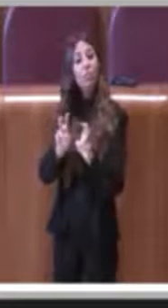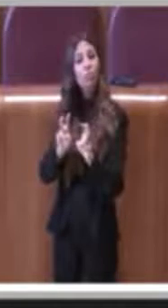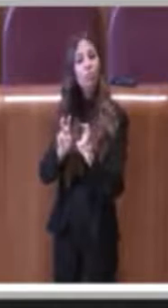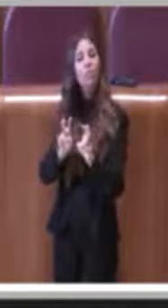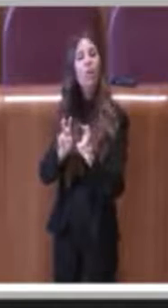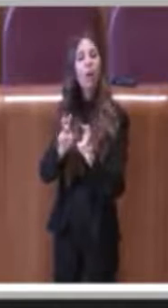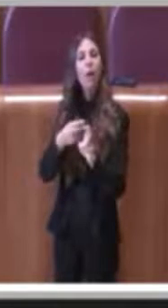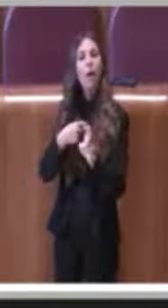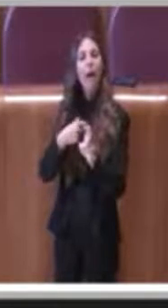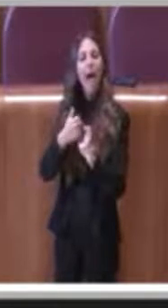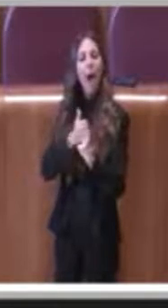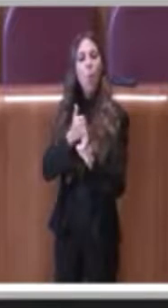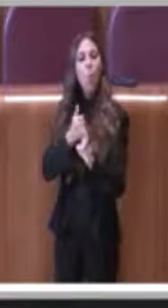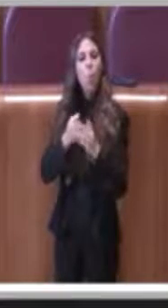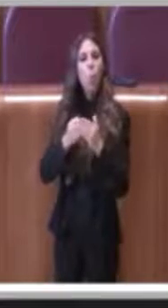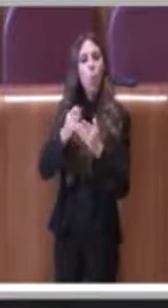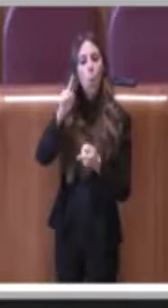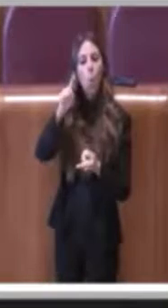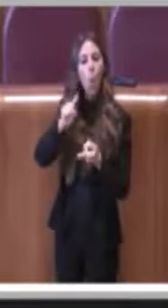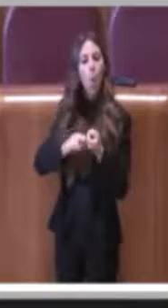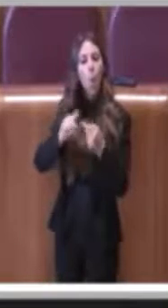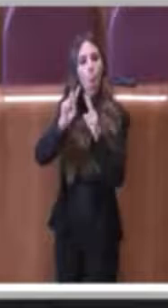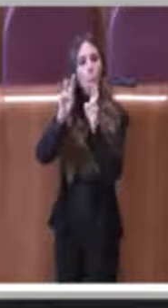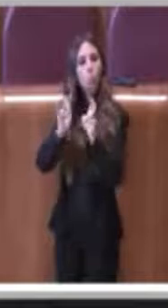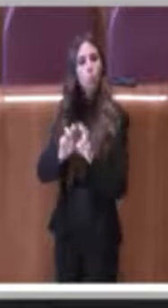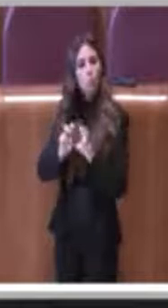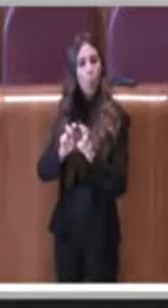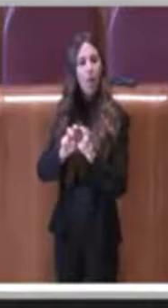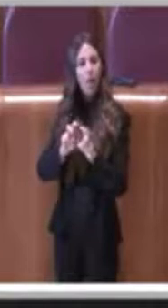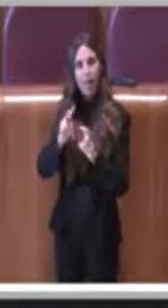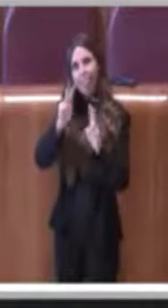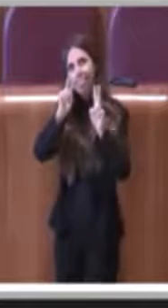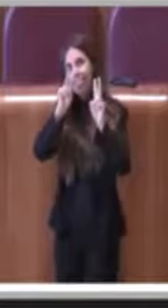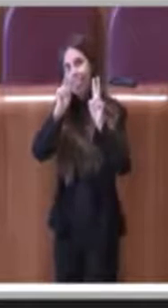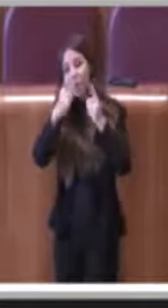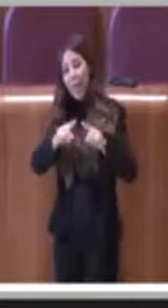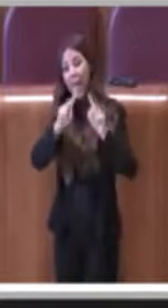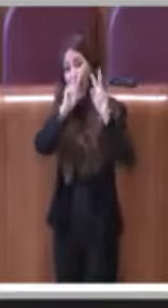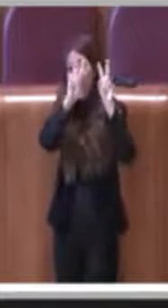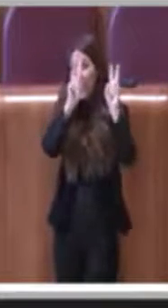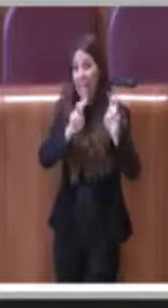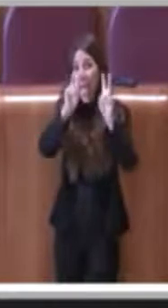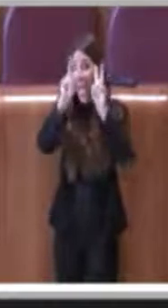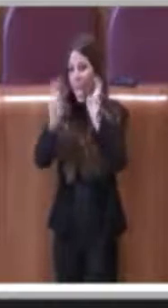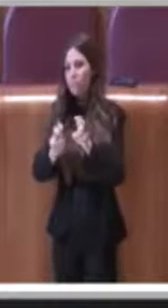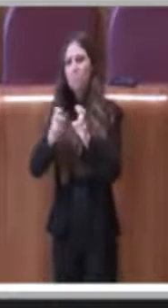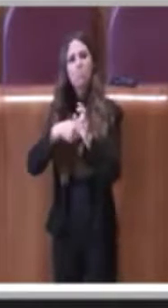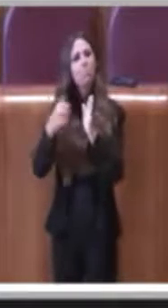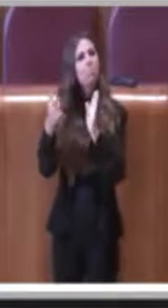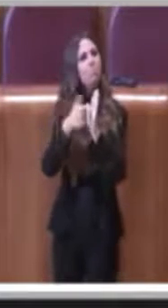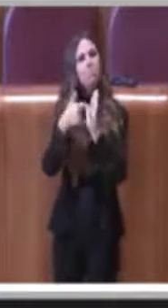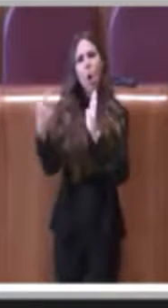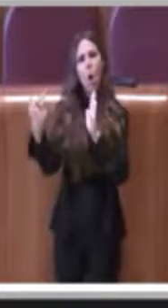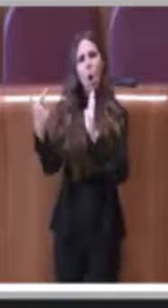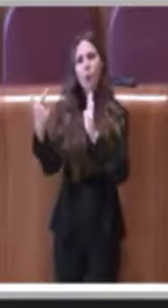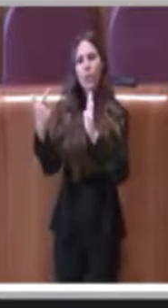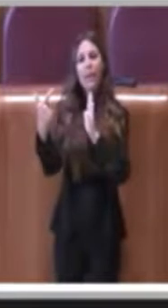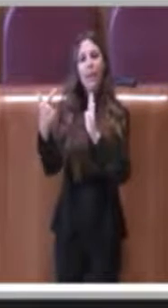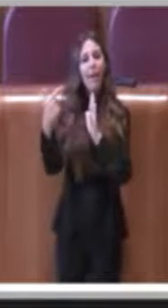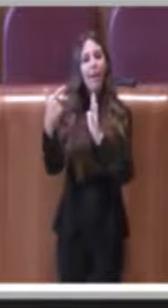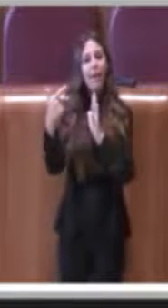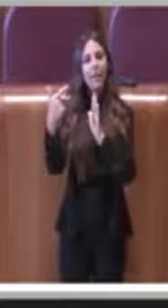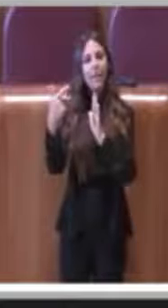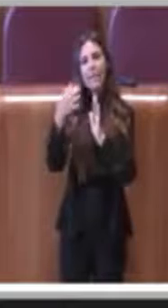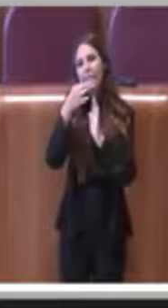autoconsumo di energia, che sono veramente quei discorsi, quei temi che saranno importantissimi e sempre più